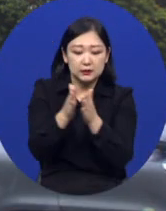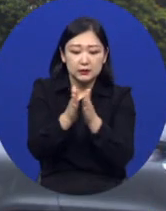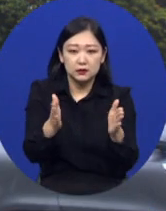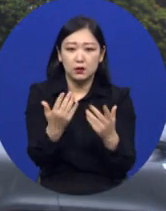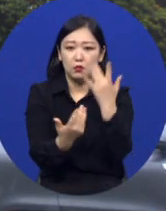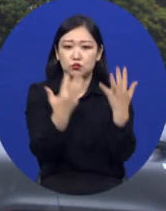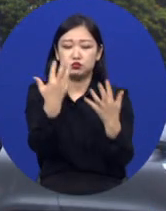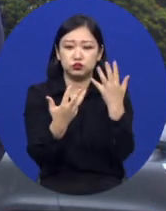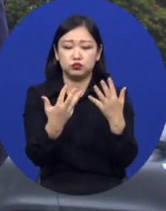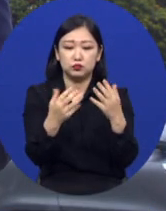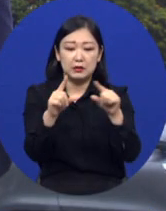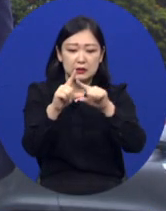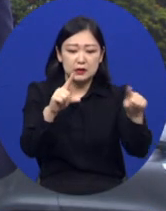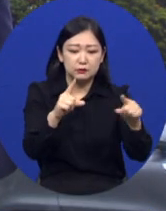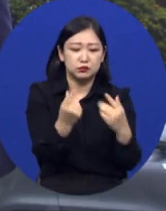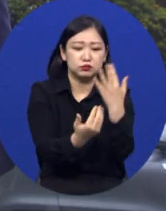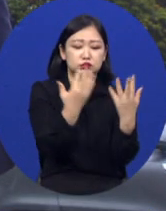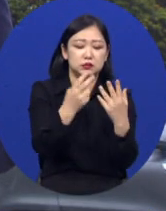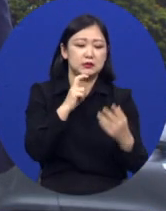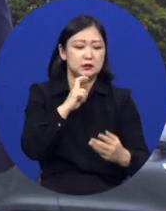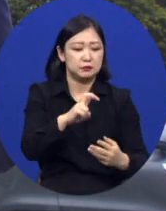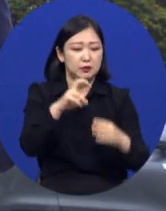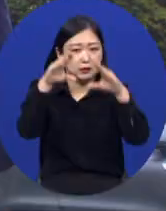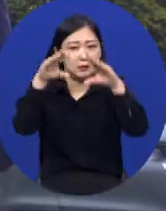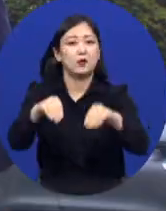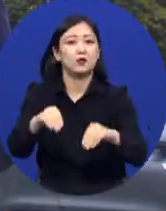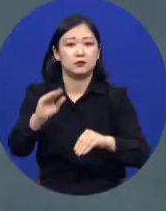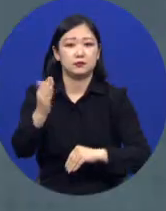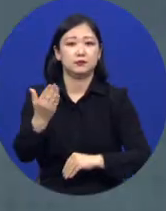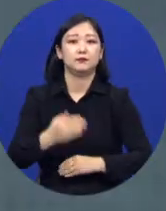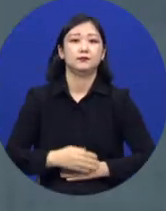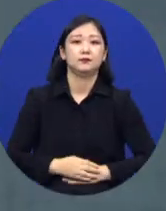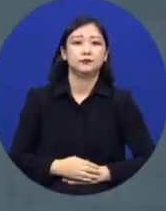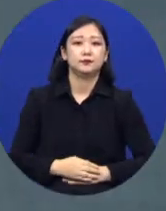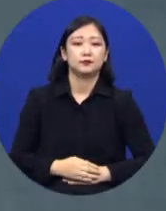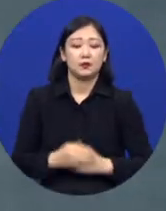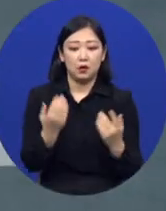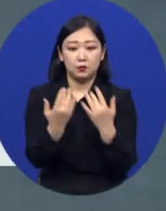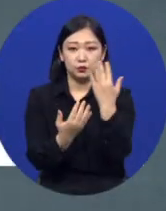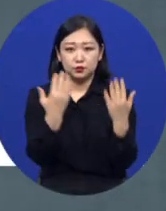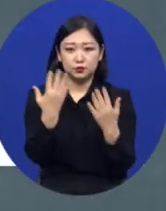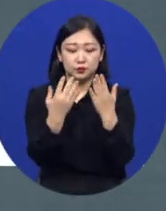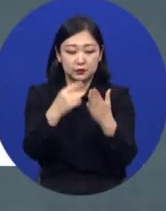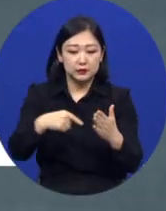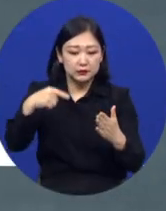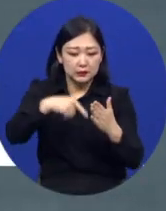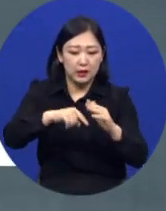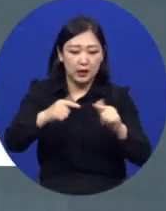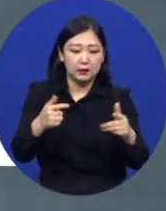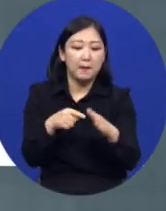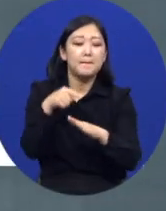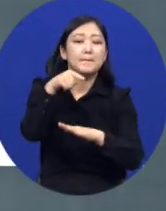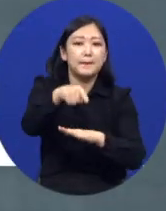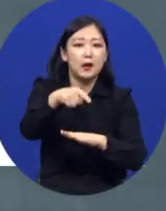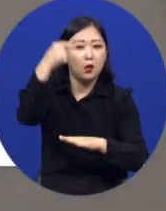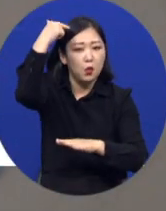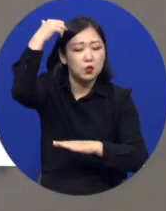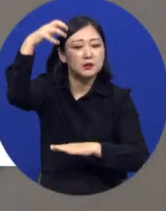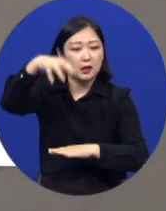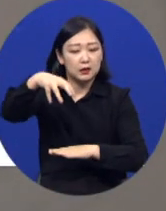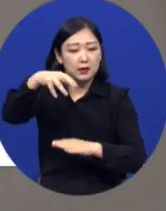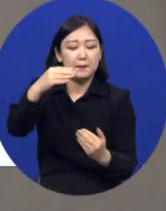냉각 땀 일부를 태우고 20여분 만에 진화됐다 씁니다 불은 신뢰가 아닌 건물 밖 옥상에서 발생해